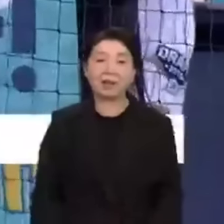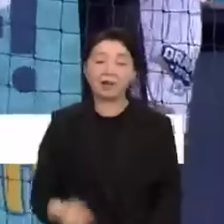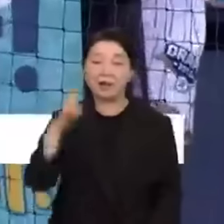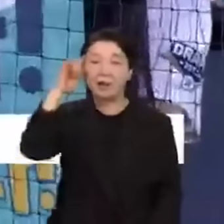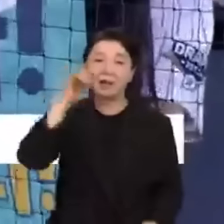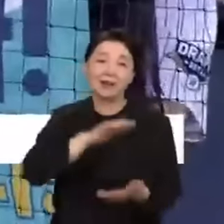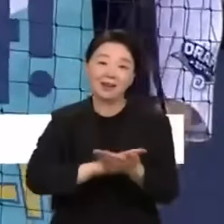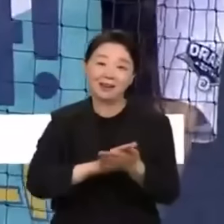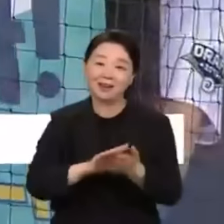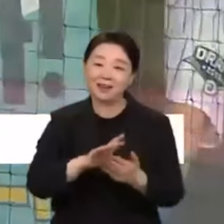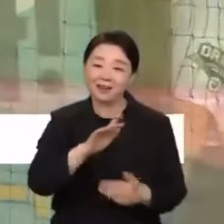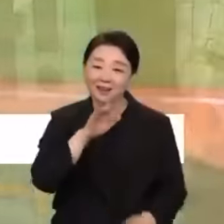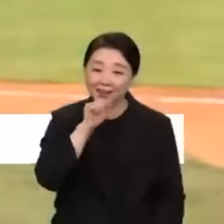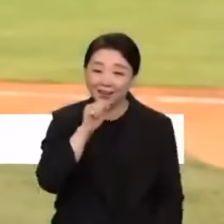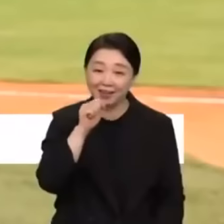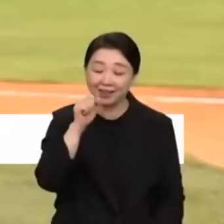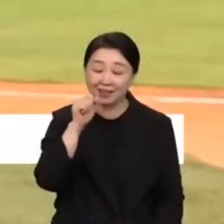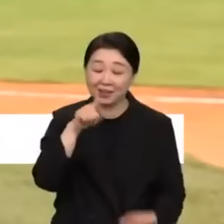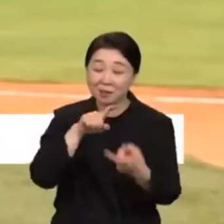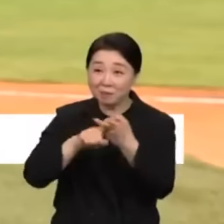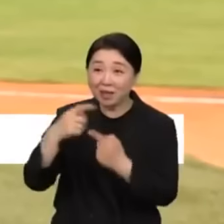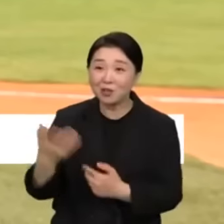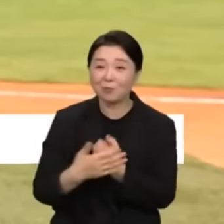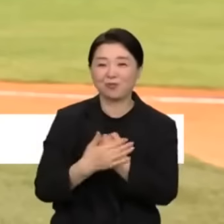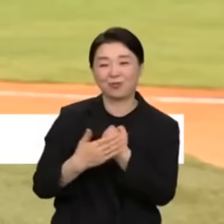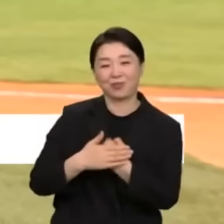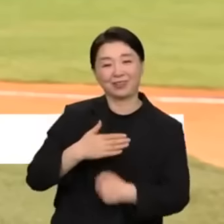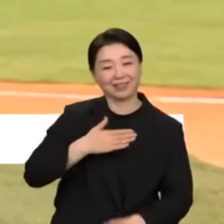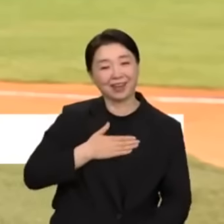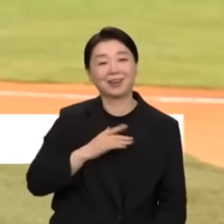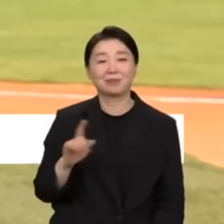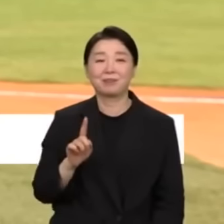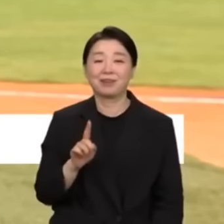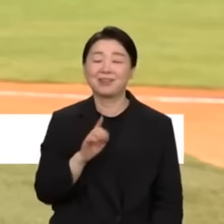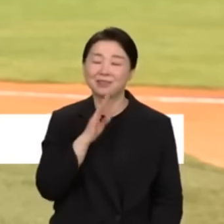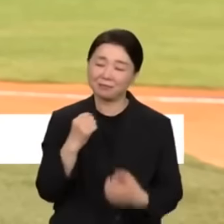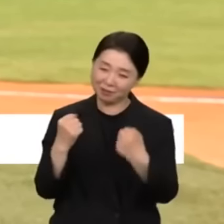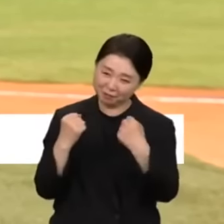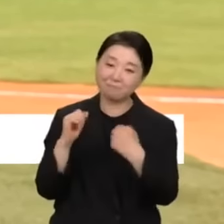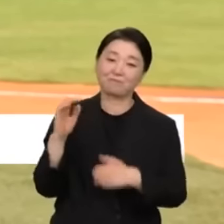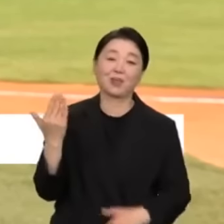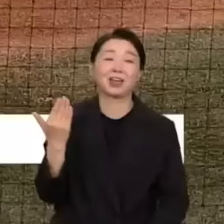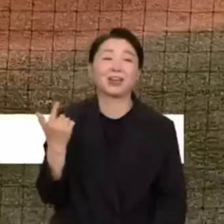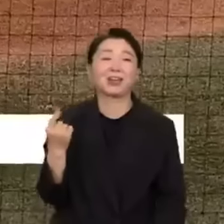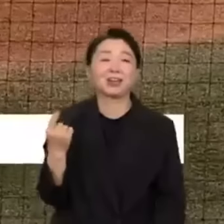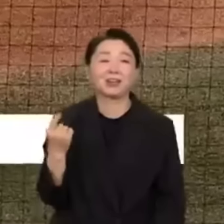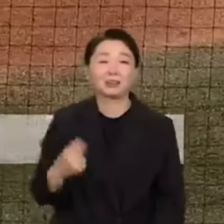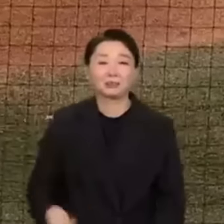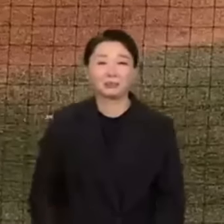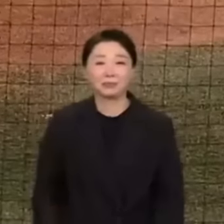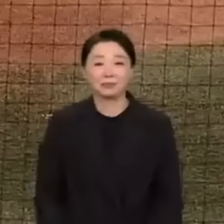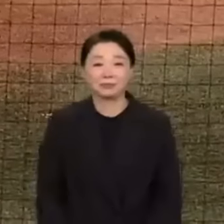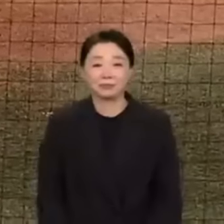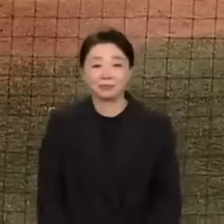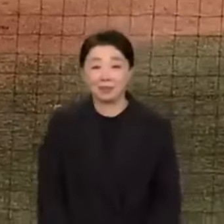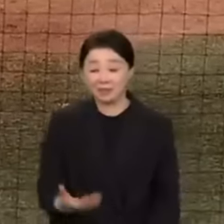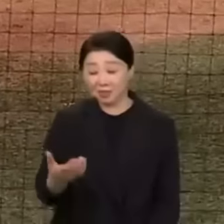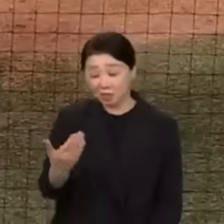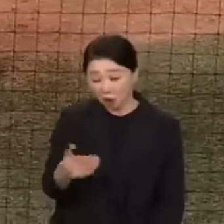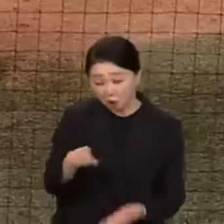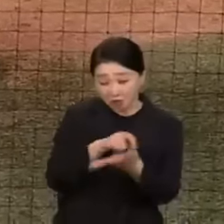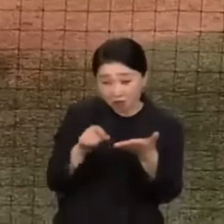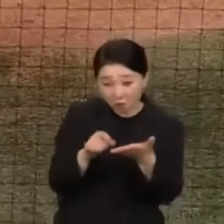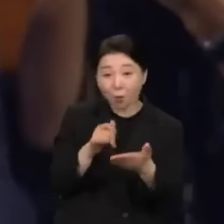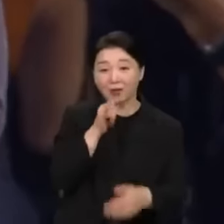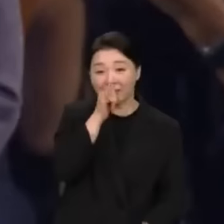홀가분하기도 했고요. 그리고 팬분들의 응원이 저에게는 정말 많은 힘이 됐기 때문에. 직전까지 기록